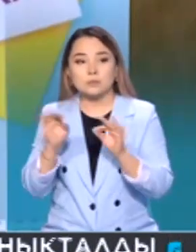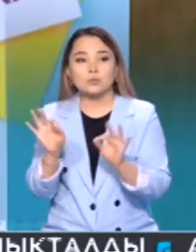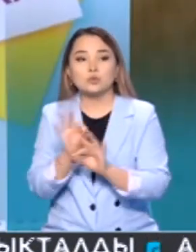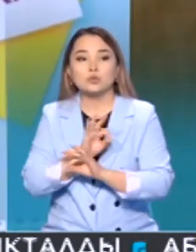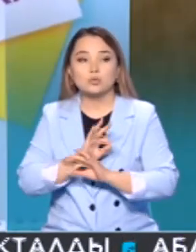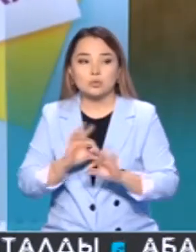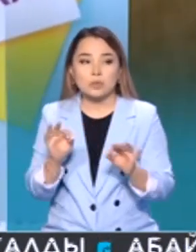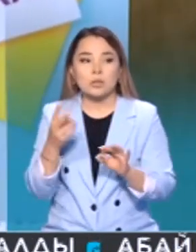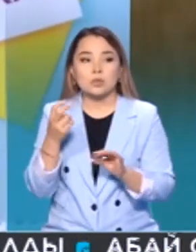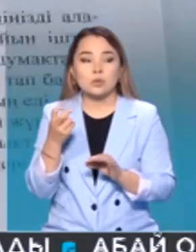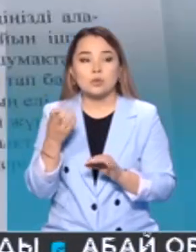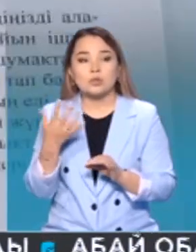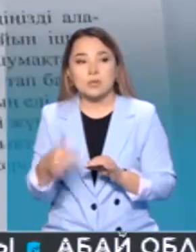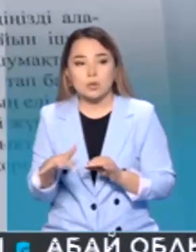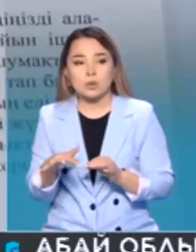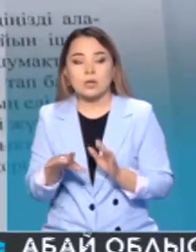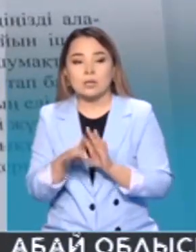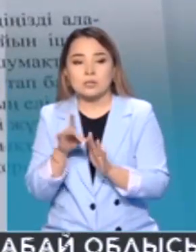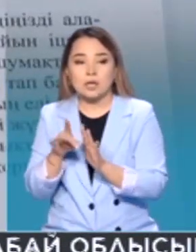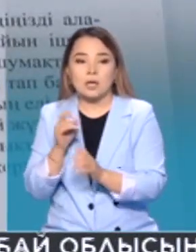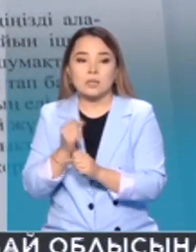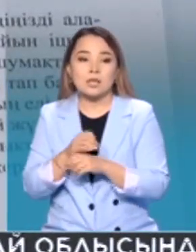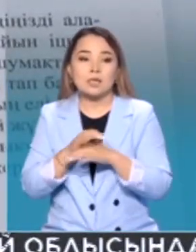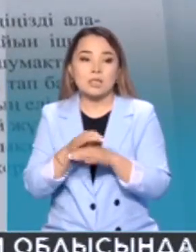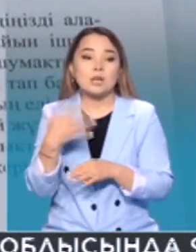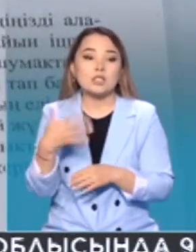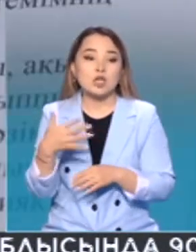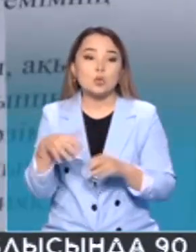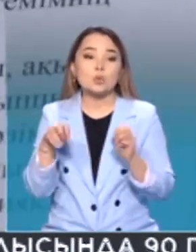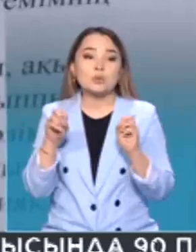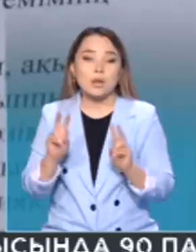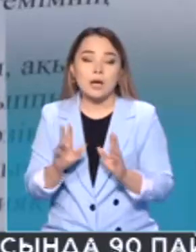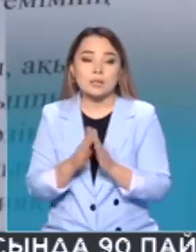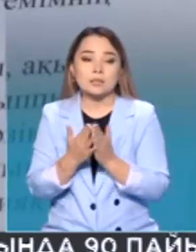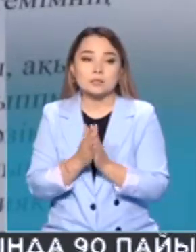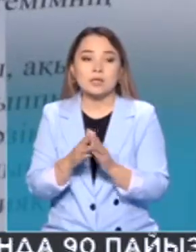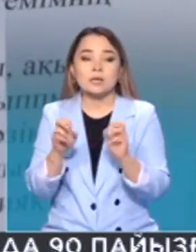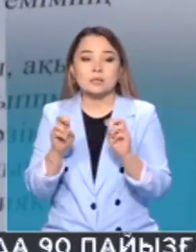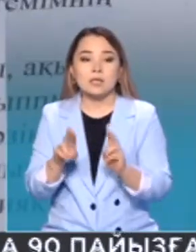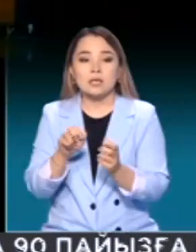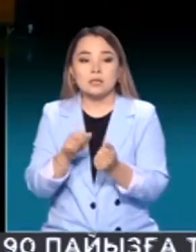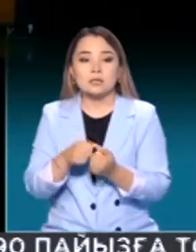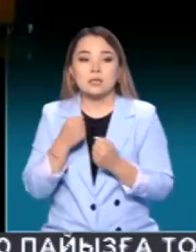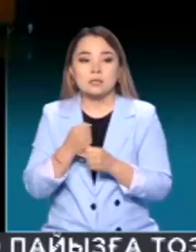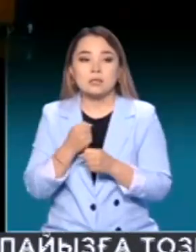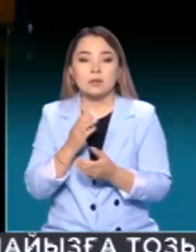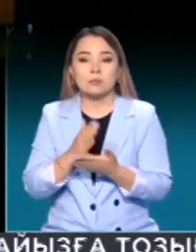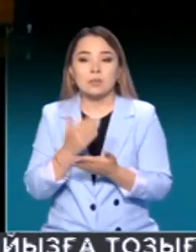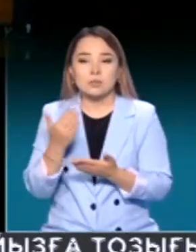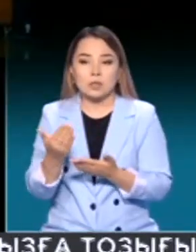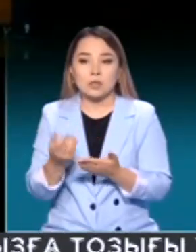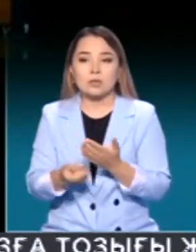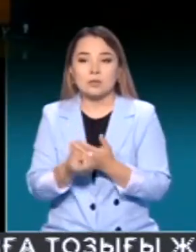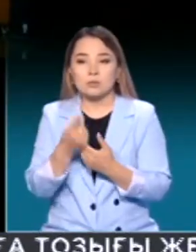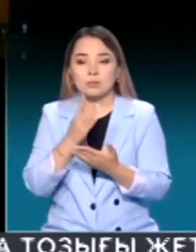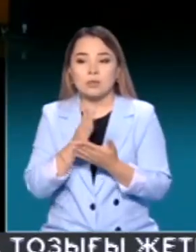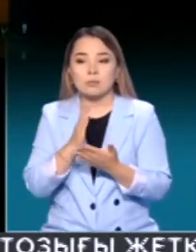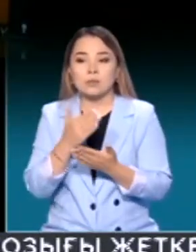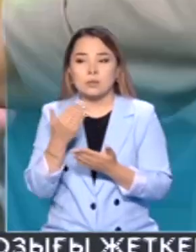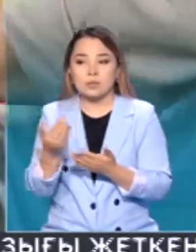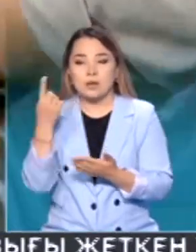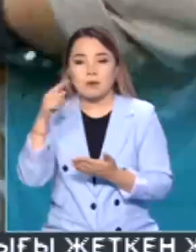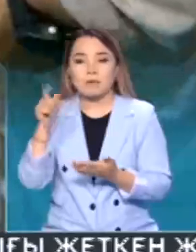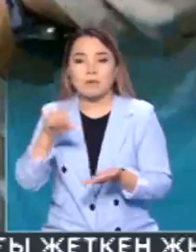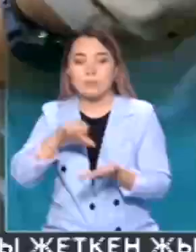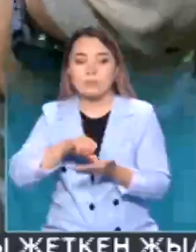деген 250-і сараланып алынған. 50-і арнайы кітап болып басылып шықты. Туындыдағы енген хаттардың